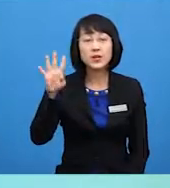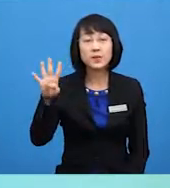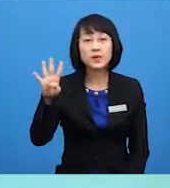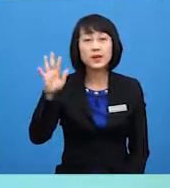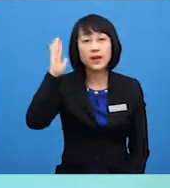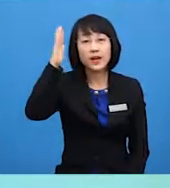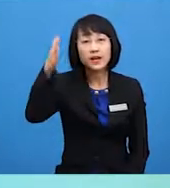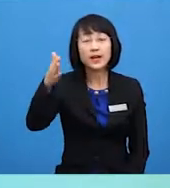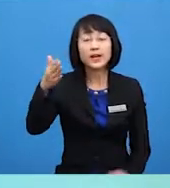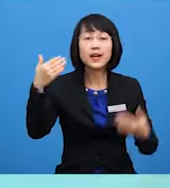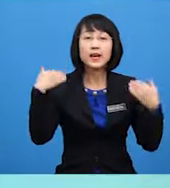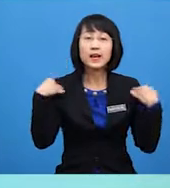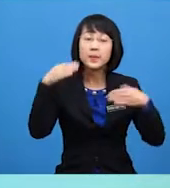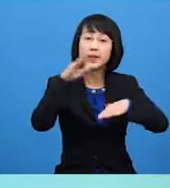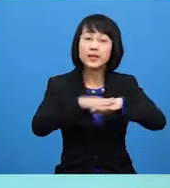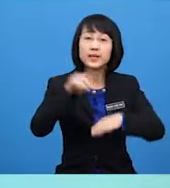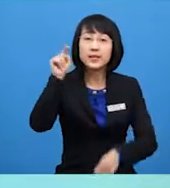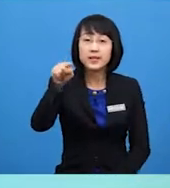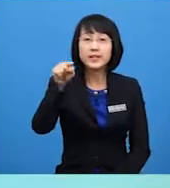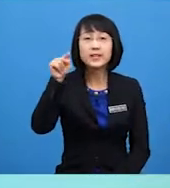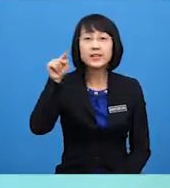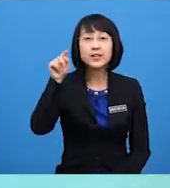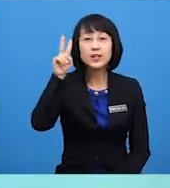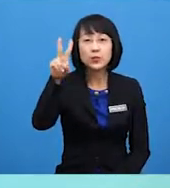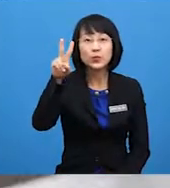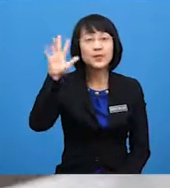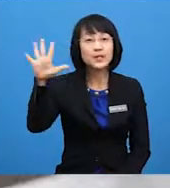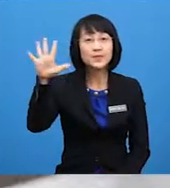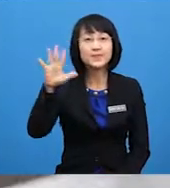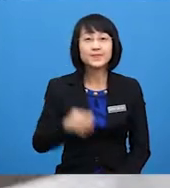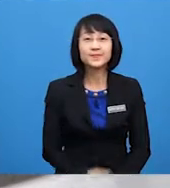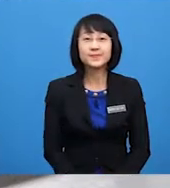akan berada pada titik 2, 5.